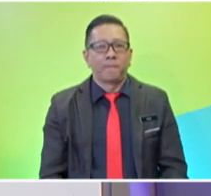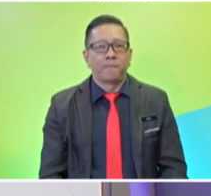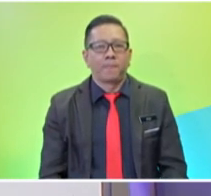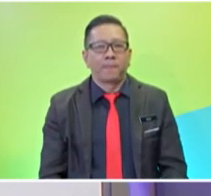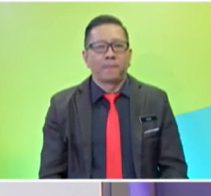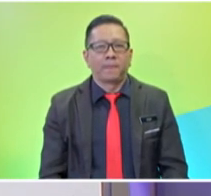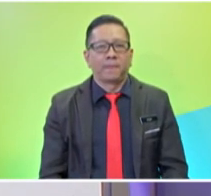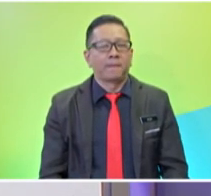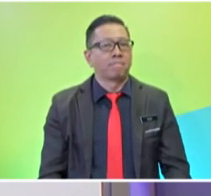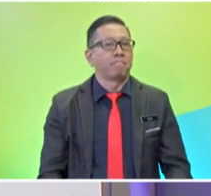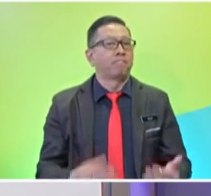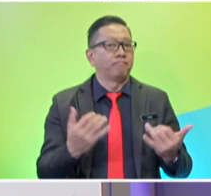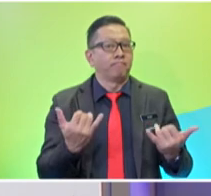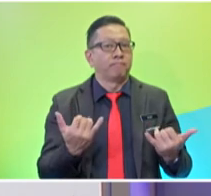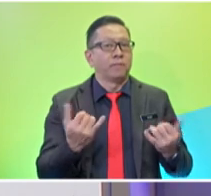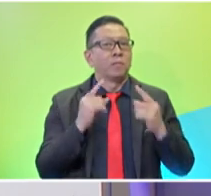1990